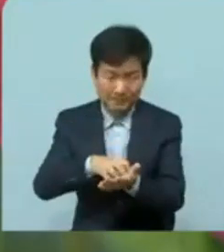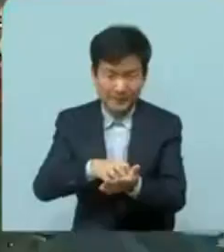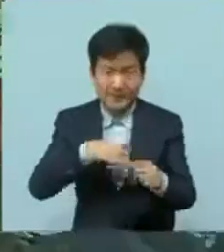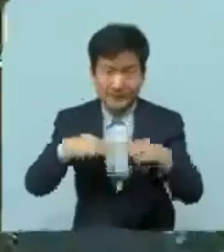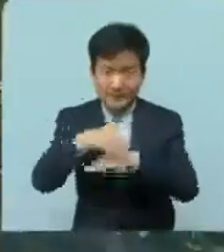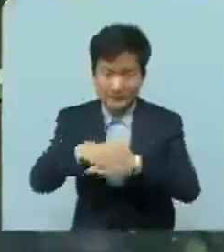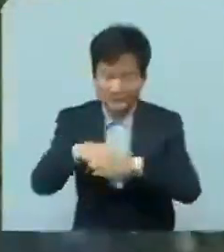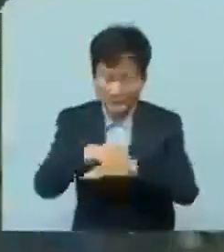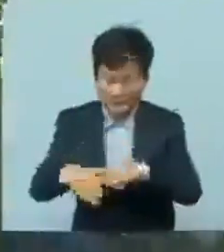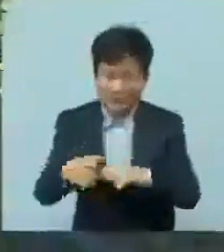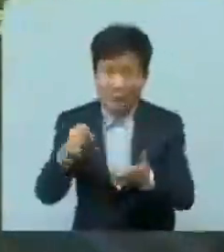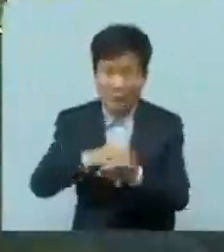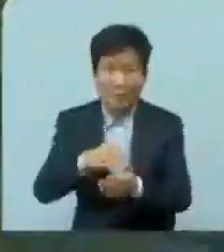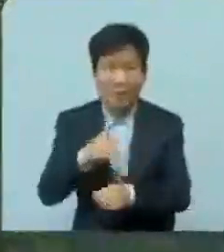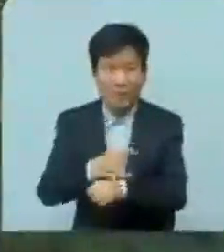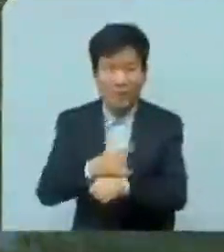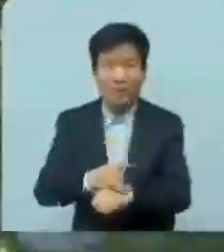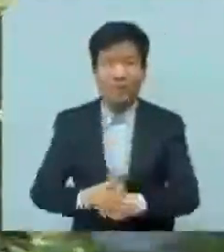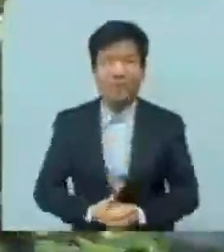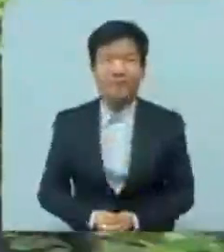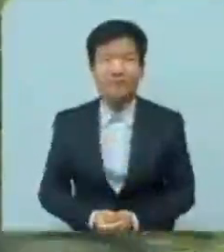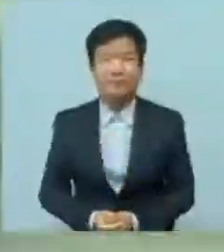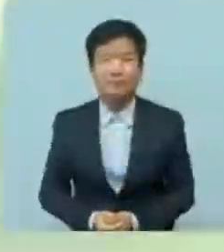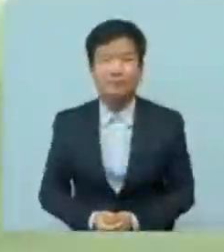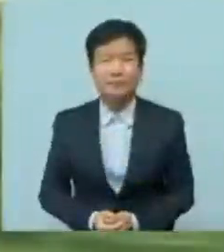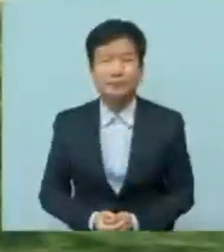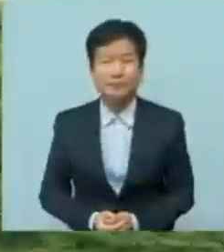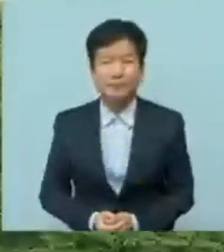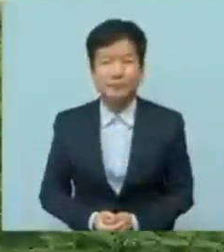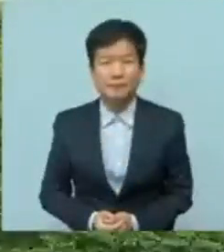정책 수립에 반영할 계획입니다.